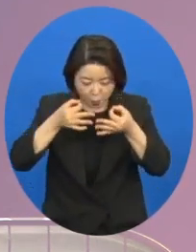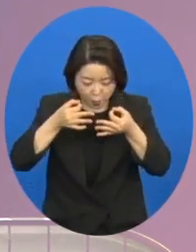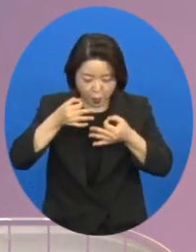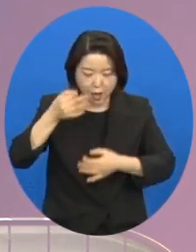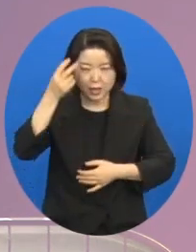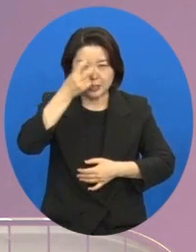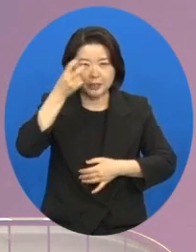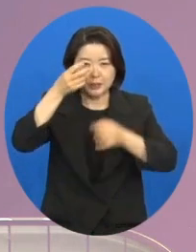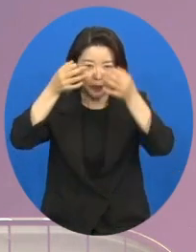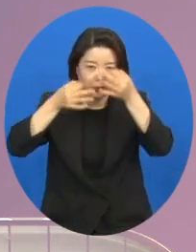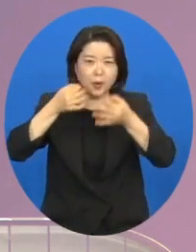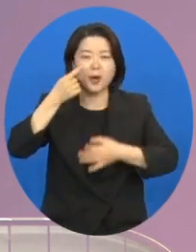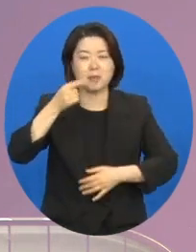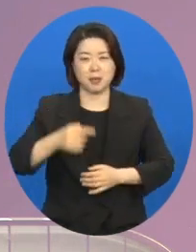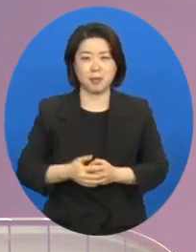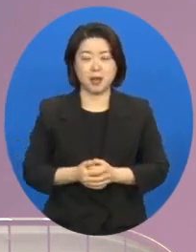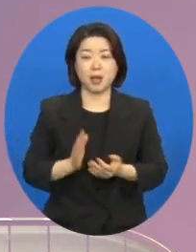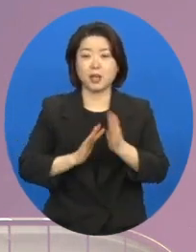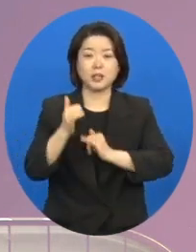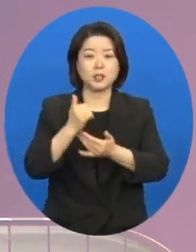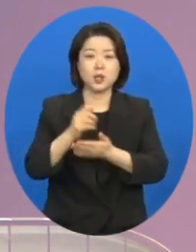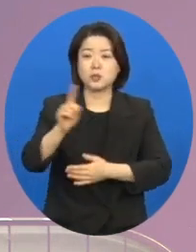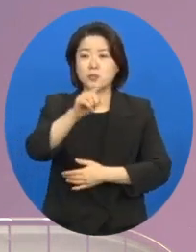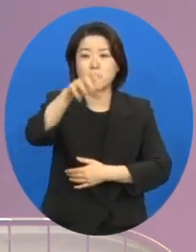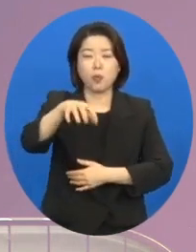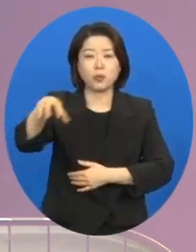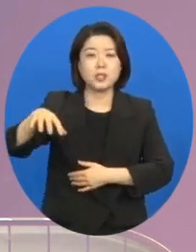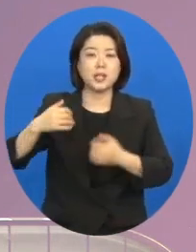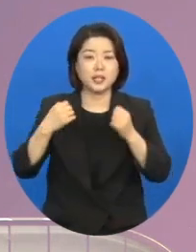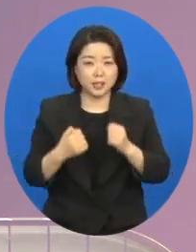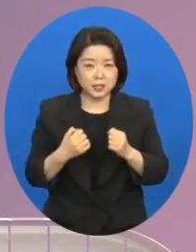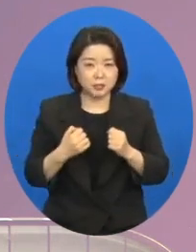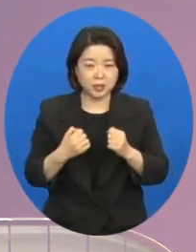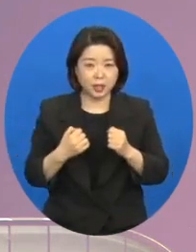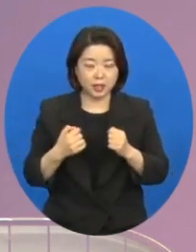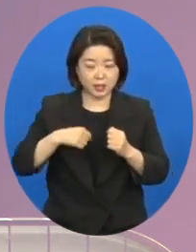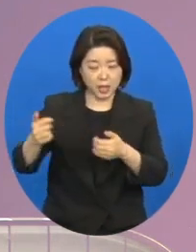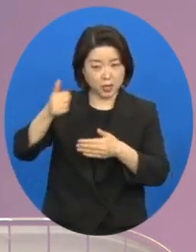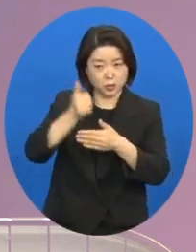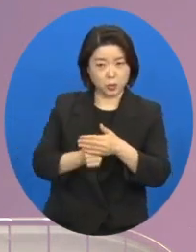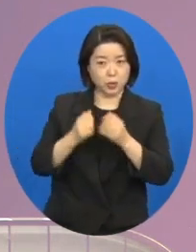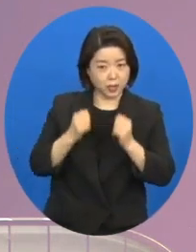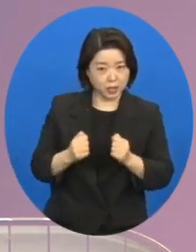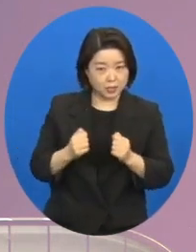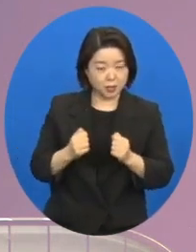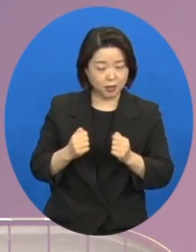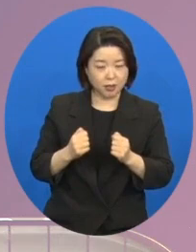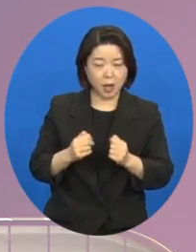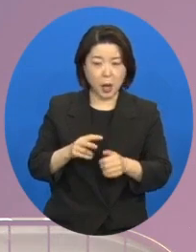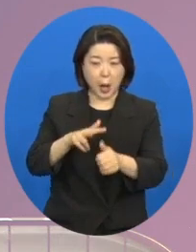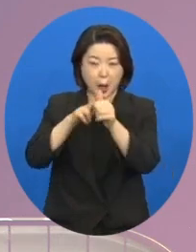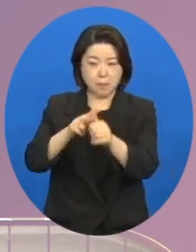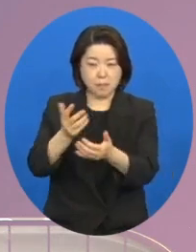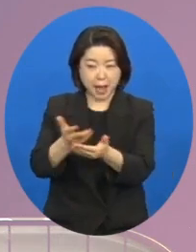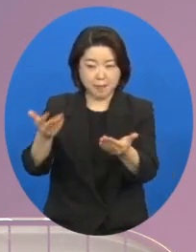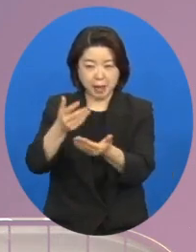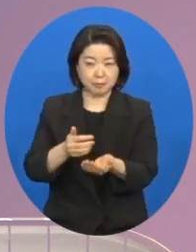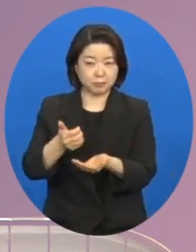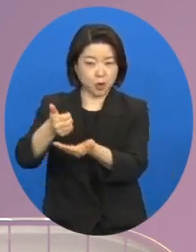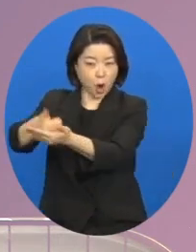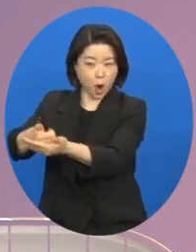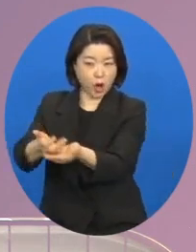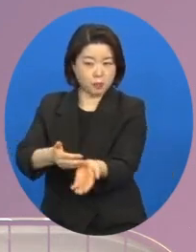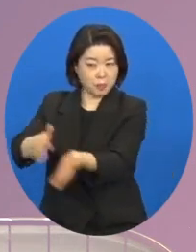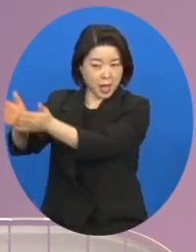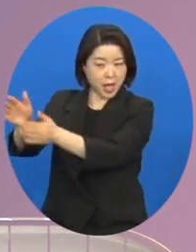바랍니다. 예수님은 어디에 계십니까? 여러분의 마음이 예수님은 혹시 구유에 저 바깥쪽에 밀쳐져